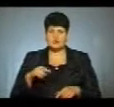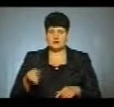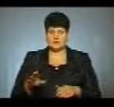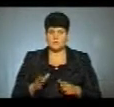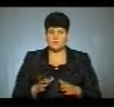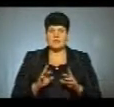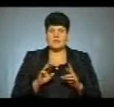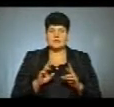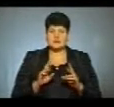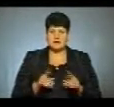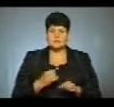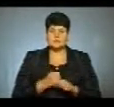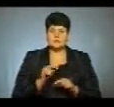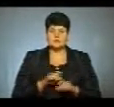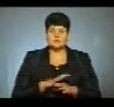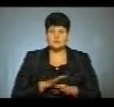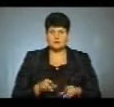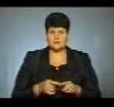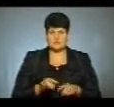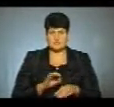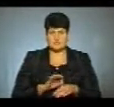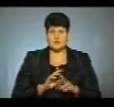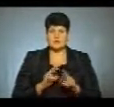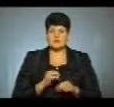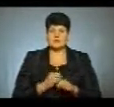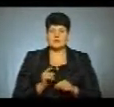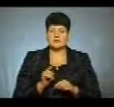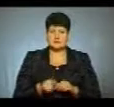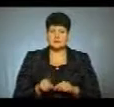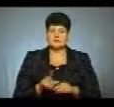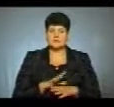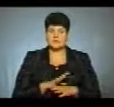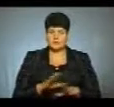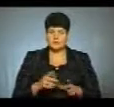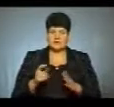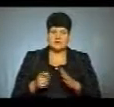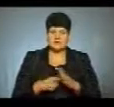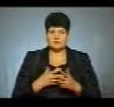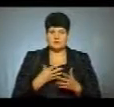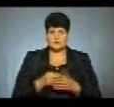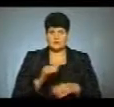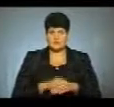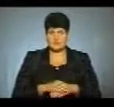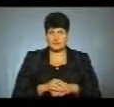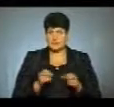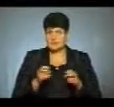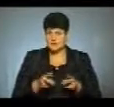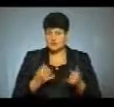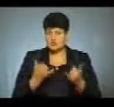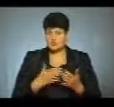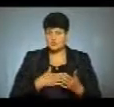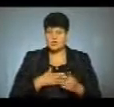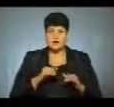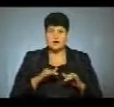як запобігти цим хворобам, як зробити так, щоб їх не було, дізнатися про свої фактори ризику. І сьогоднішня наша